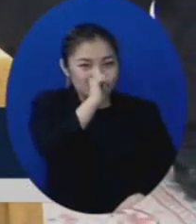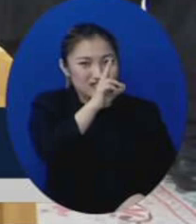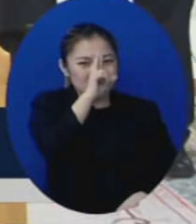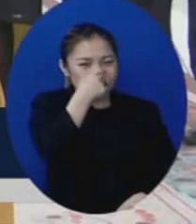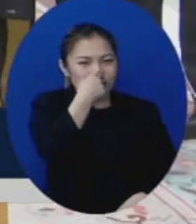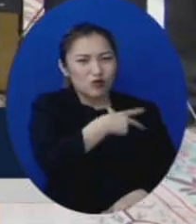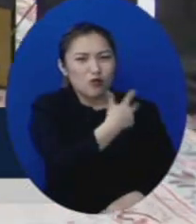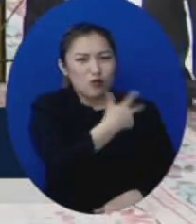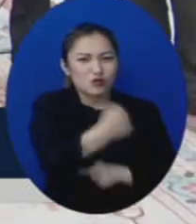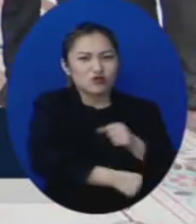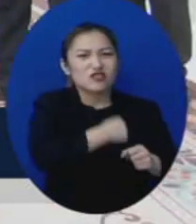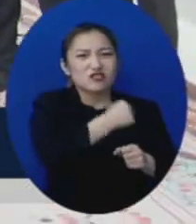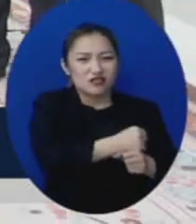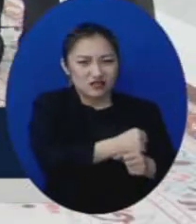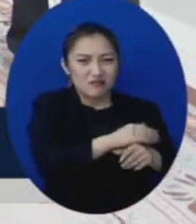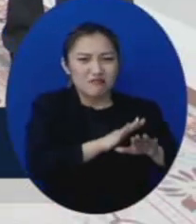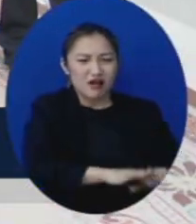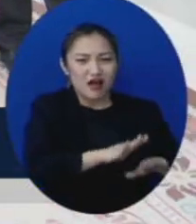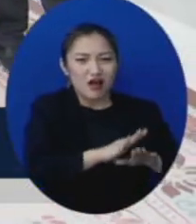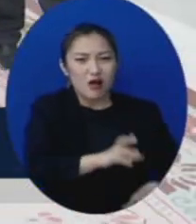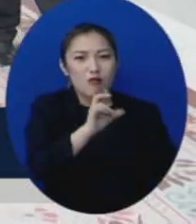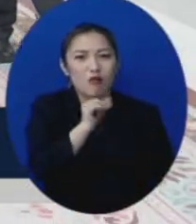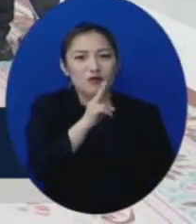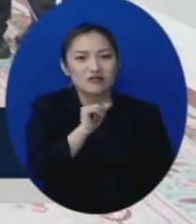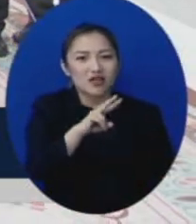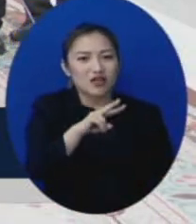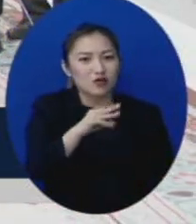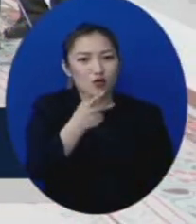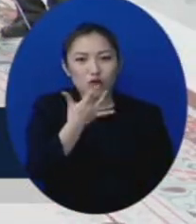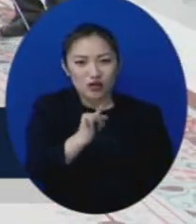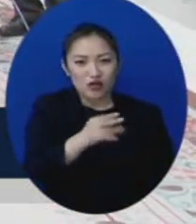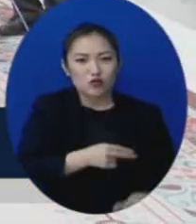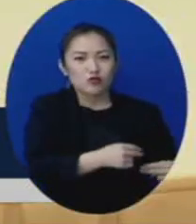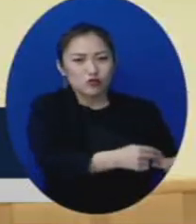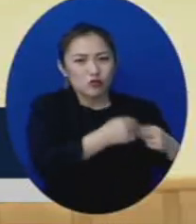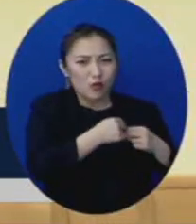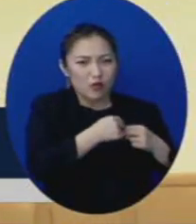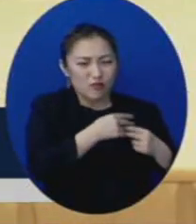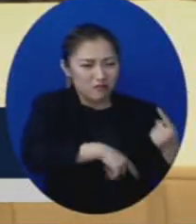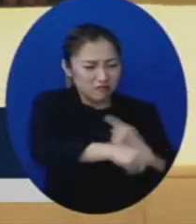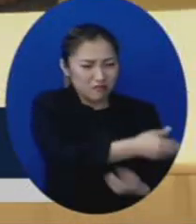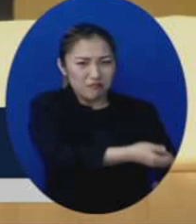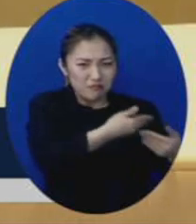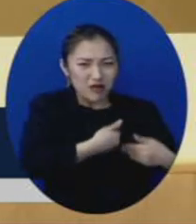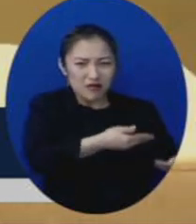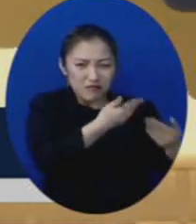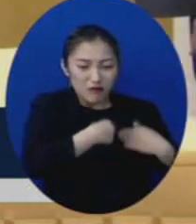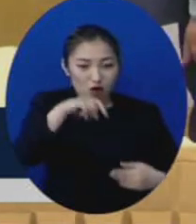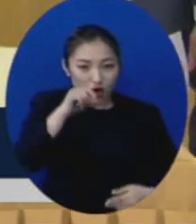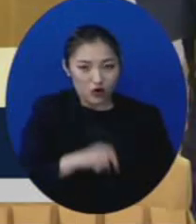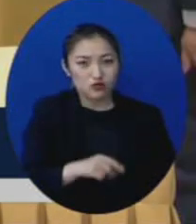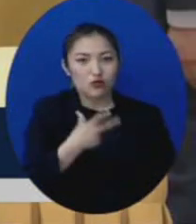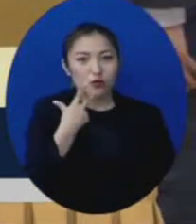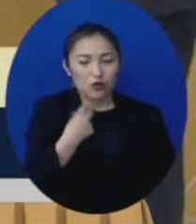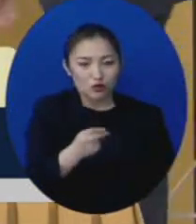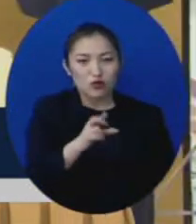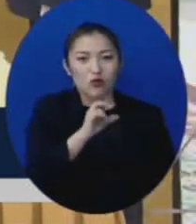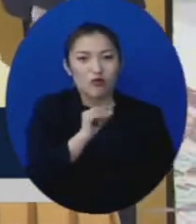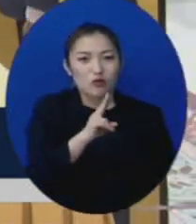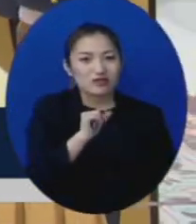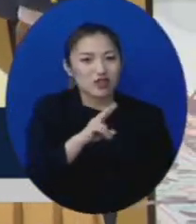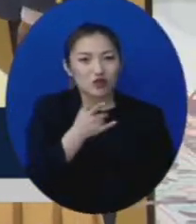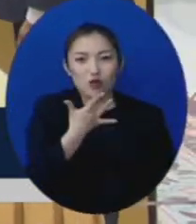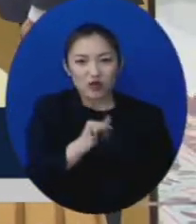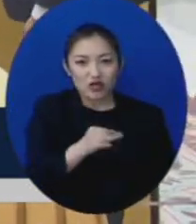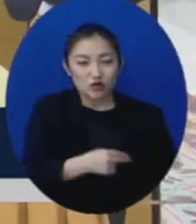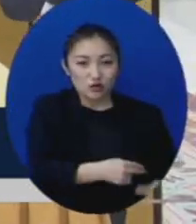өвсний үндэс хүнсний аюулгүй байдлыг хангах боцлого тусламж хөтөлбөрийг хэрэгжүүлж ирсэн. Энэ удаагийн төсөл нь Монголд хэрэгжих өвсний үндэс боцлого тусламжийн